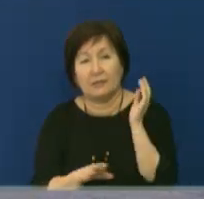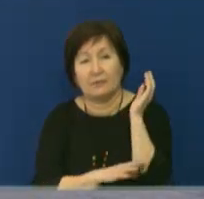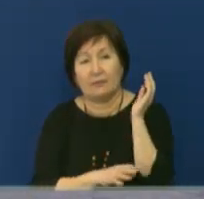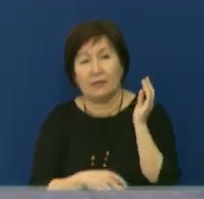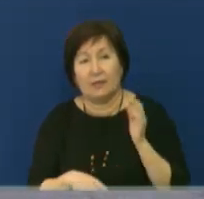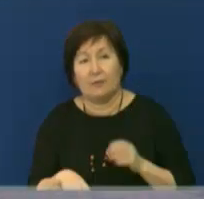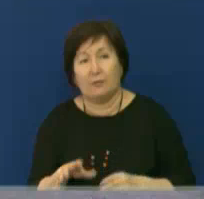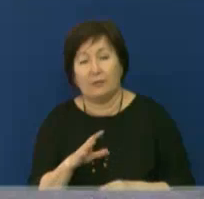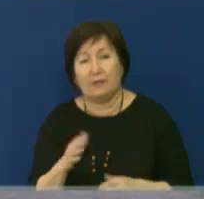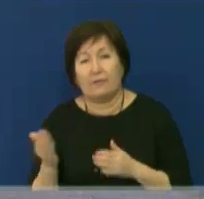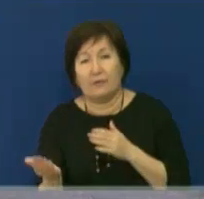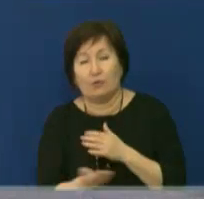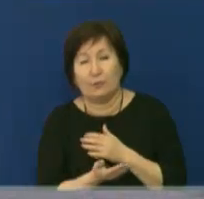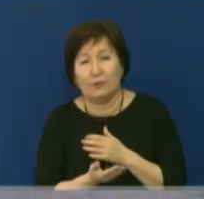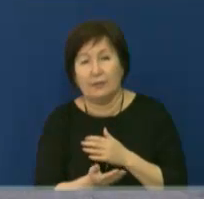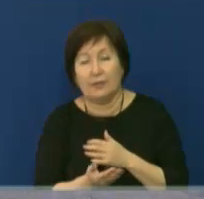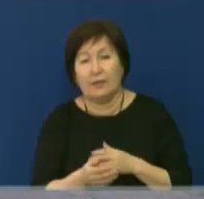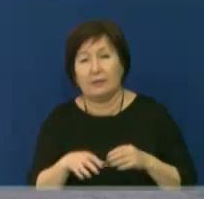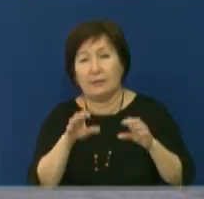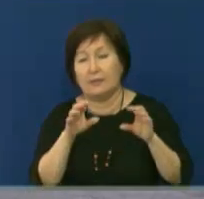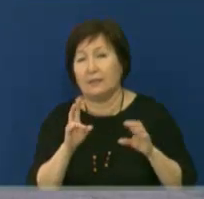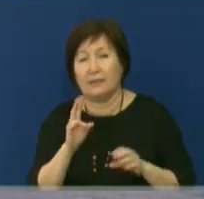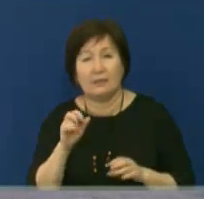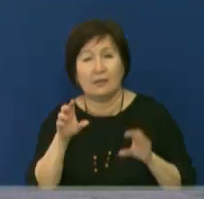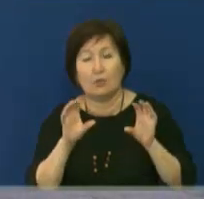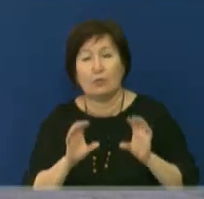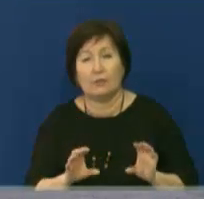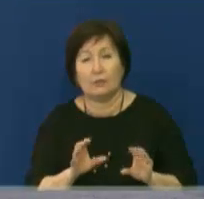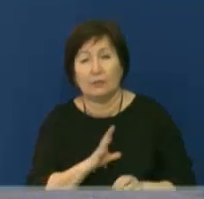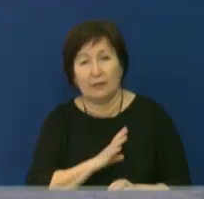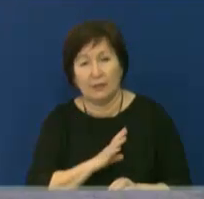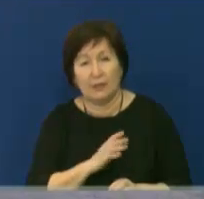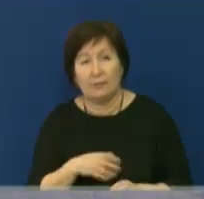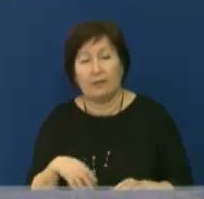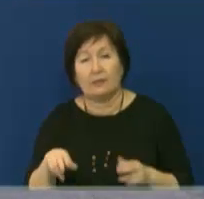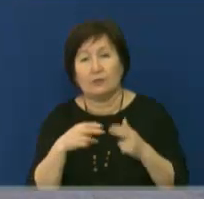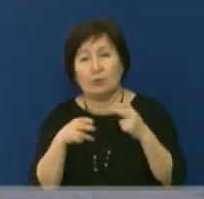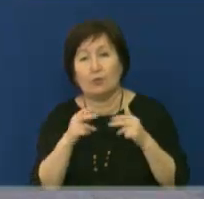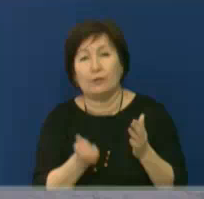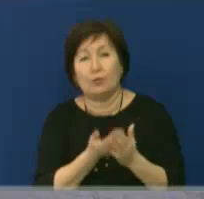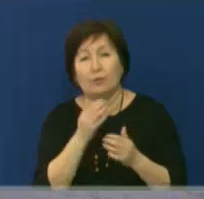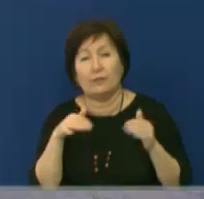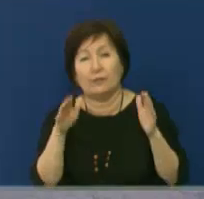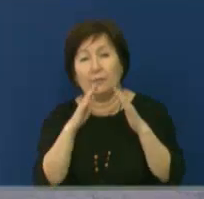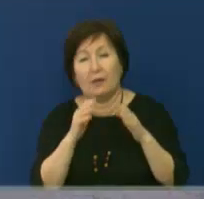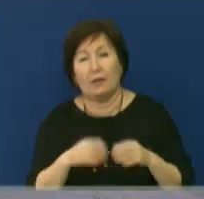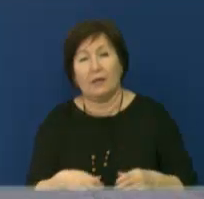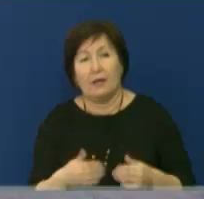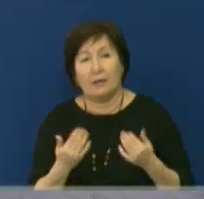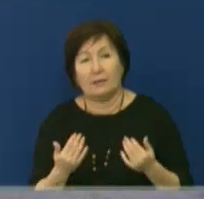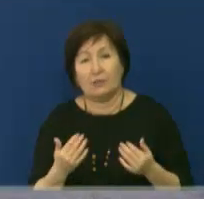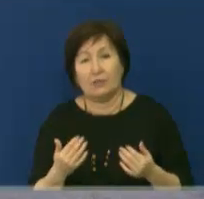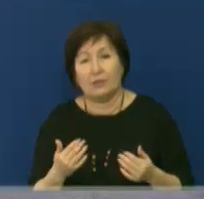шабылға жатқан болатын. Ол заңсыз болғандықтан ол мердігер қазір 340 ағаш түбін егеді. Сонымен